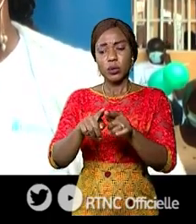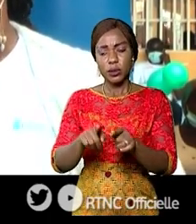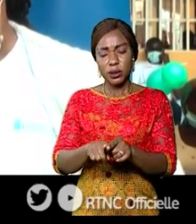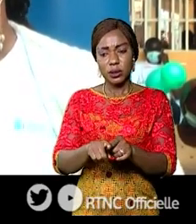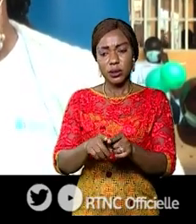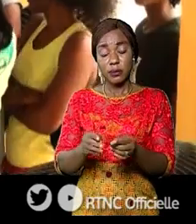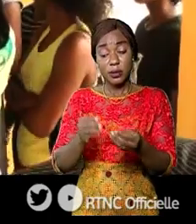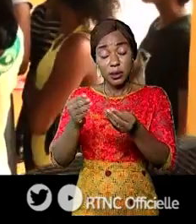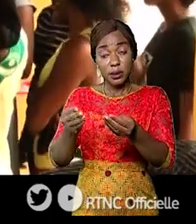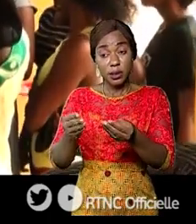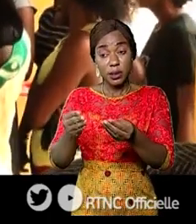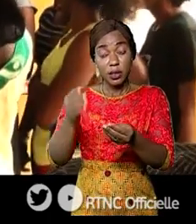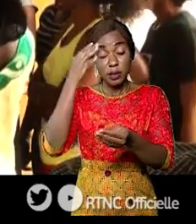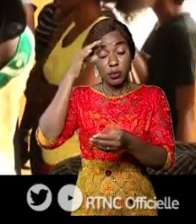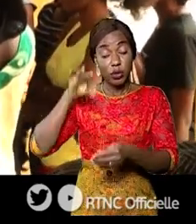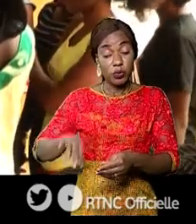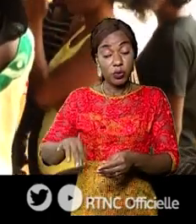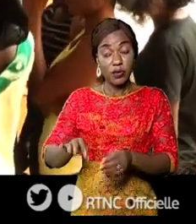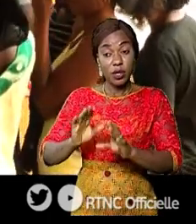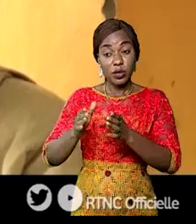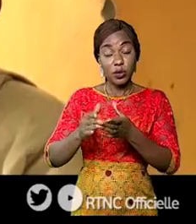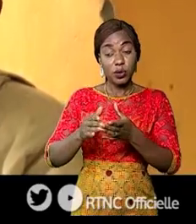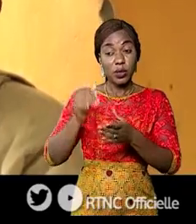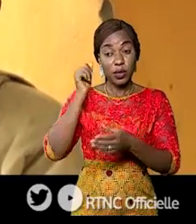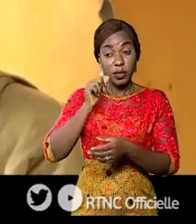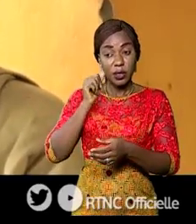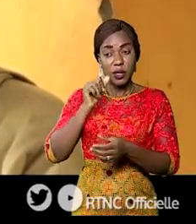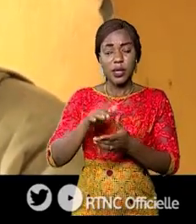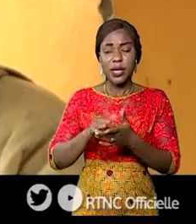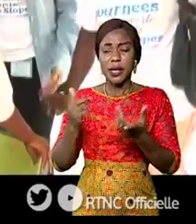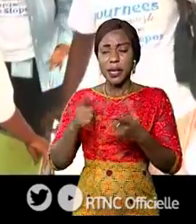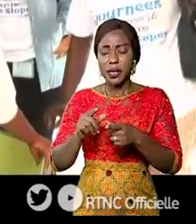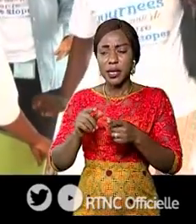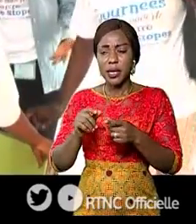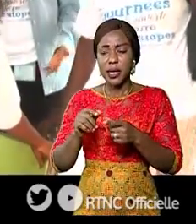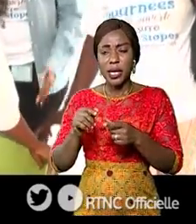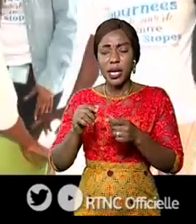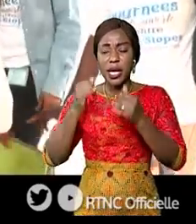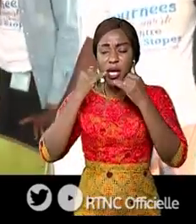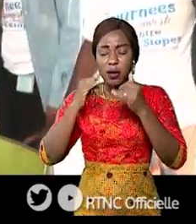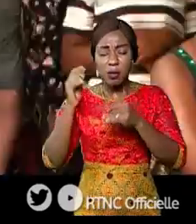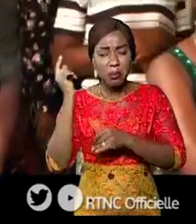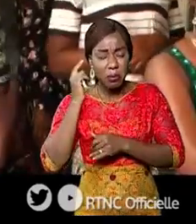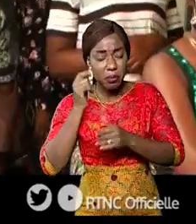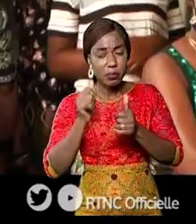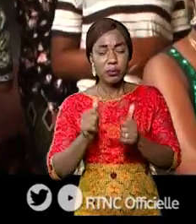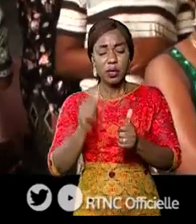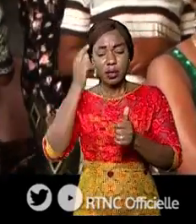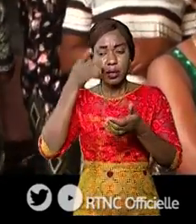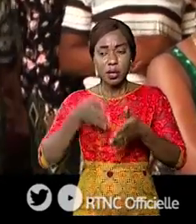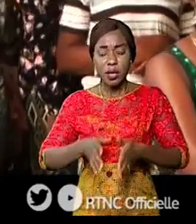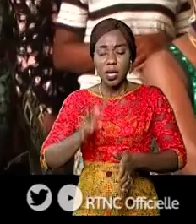zone de santé. Ces femmes de Kingaboa, après avoir reçu toutes ces bonnes informations liées à la santé sexuelle, ont